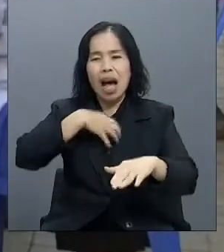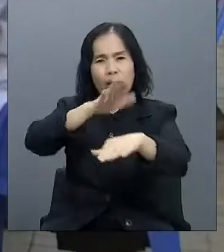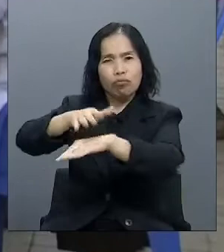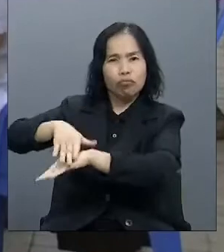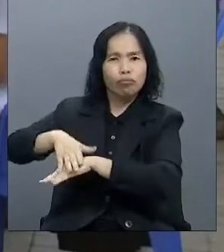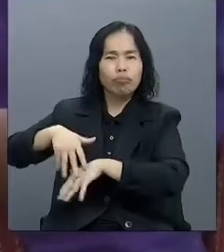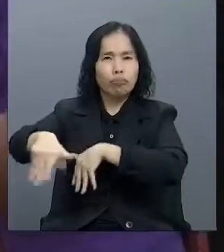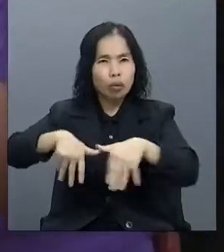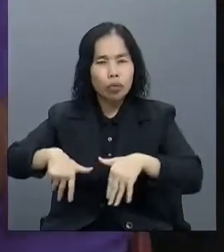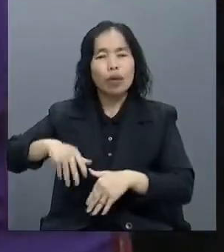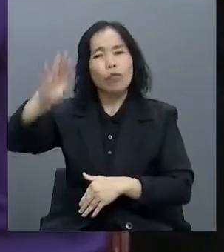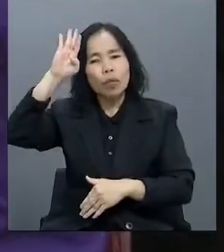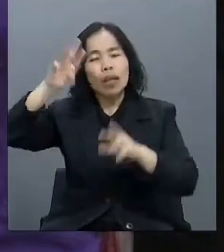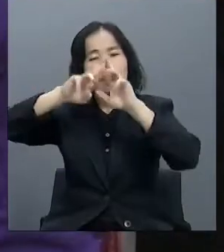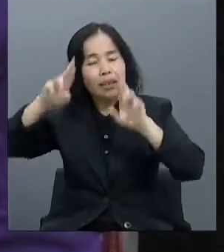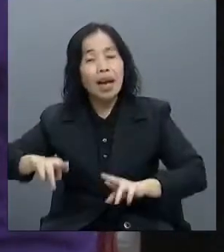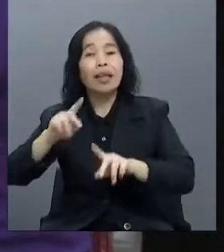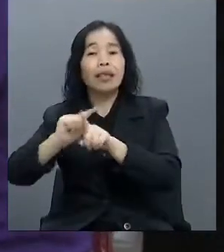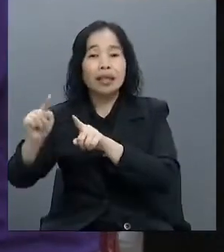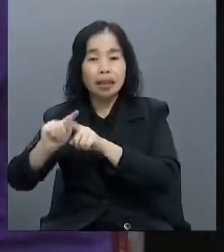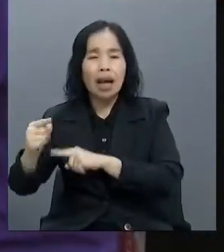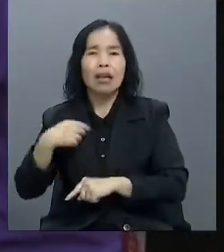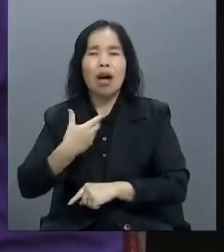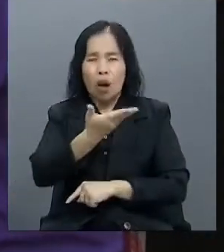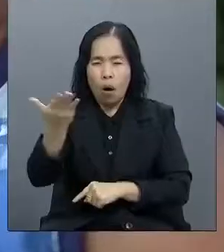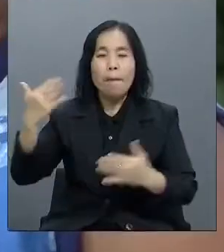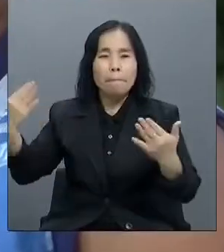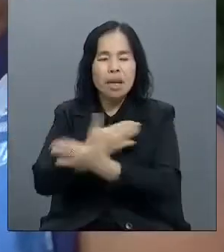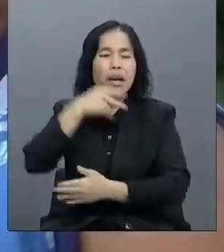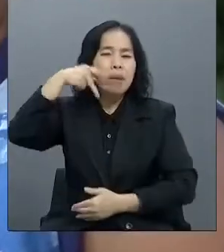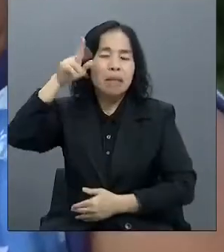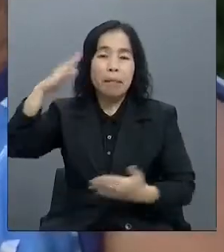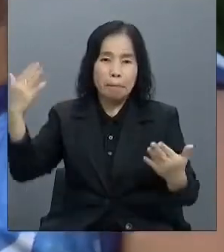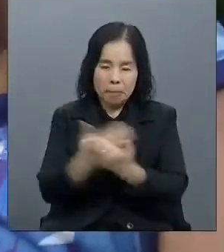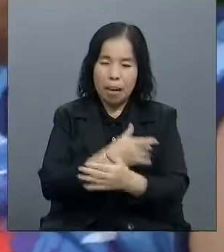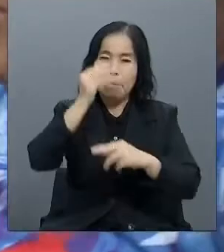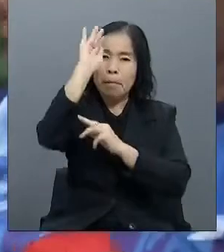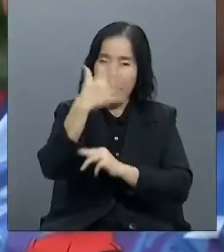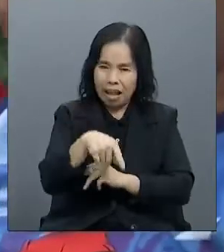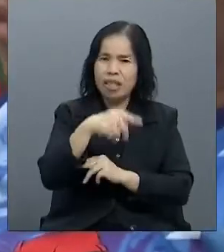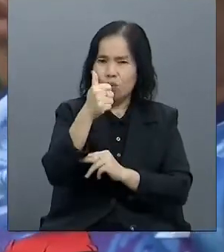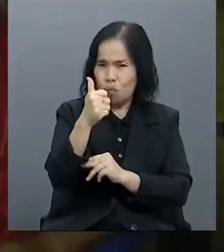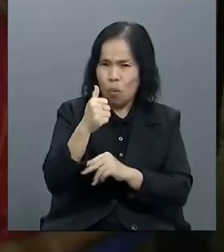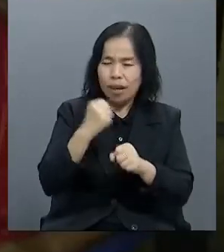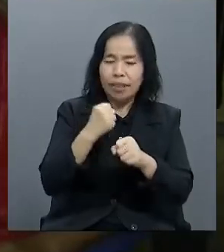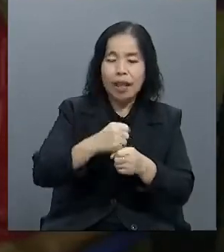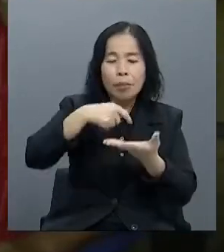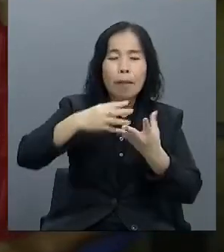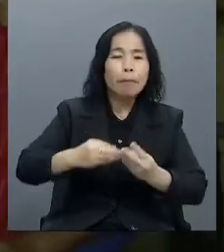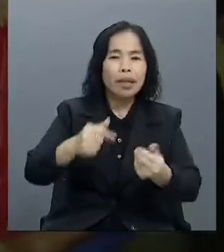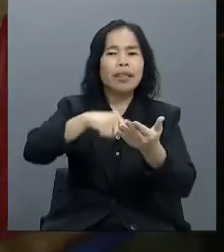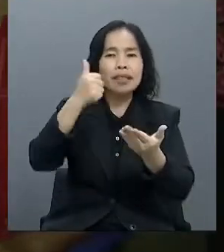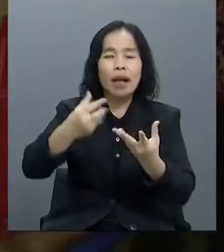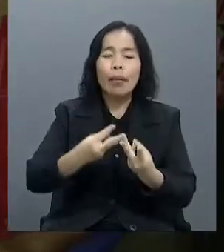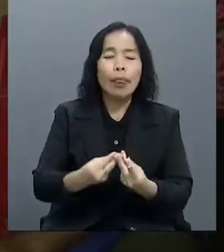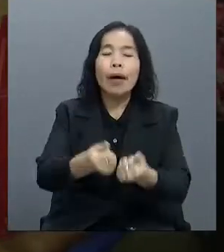การพ่อค้าแม่ค้าหันมาใช้ภาชนะใส่อาหารซึ่งทำมาจากวัสดุธรรมชาติสามารถย่อยสลายได้ง่าย